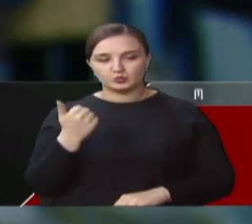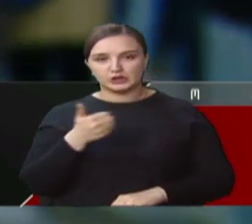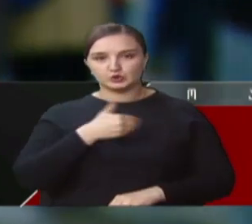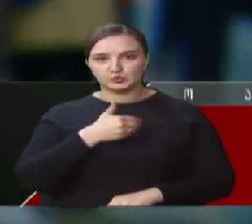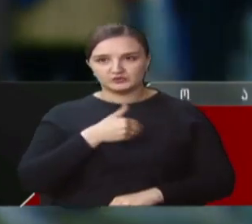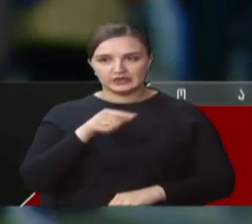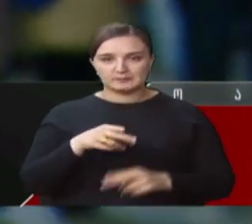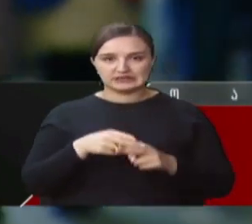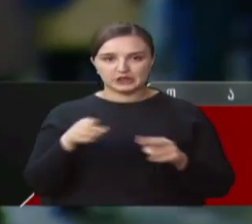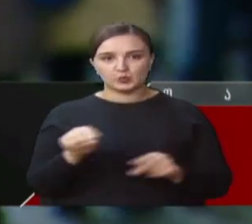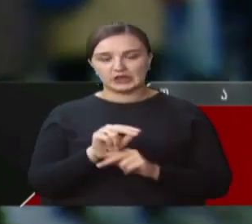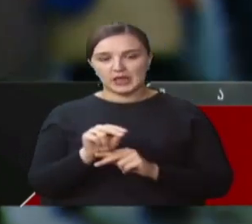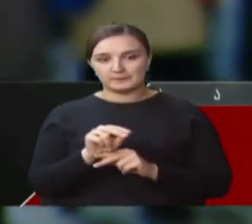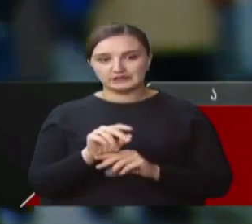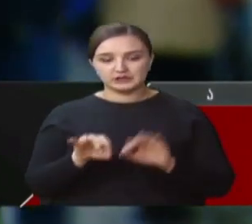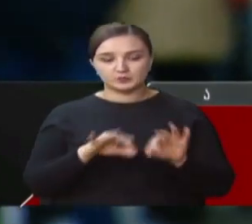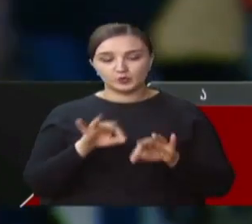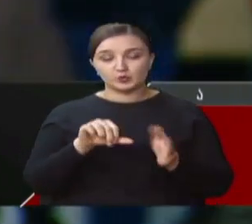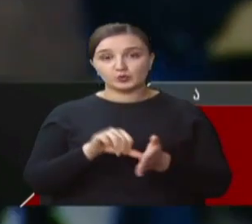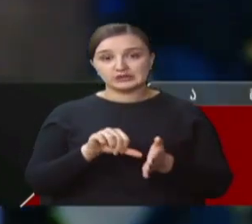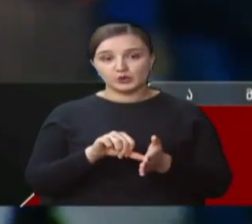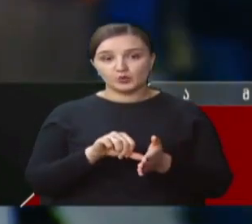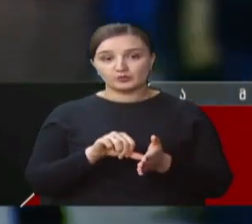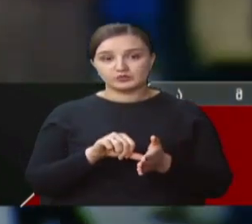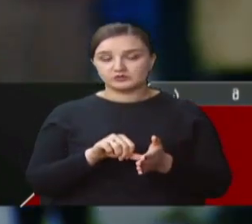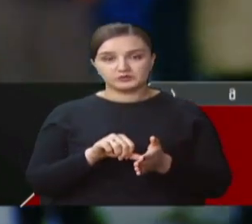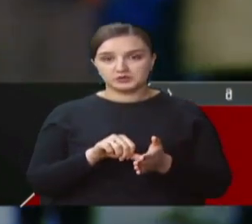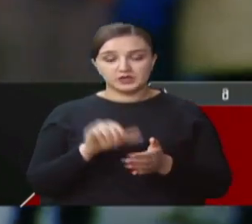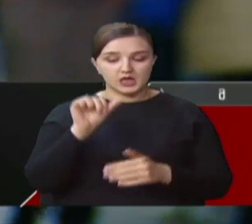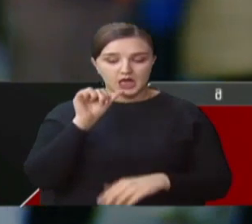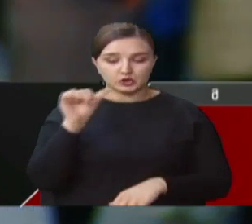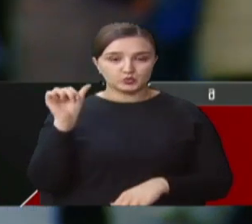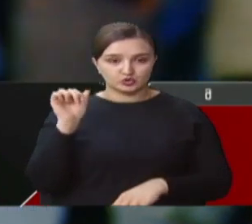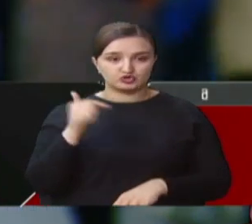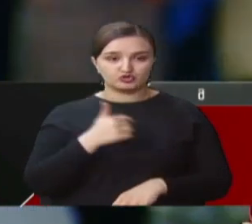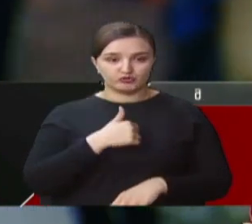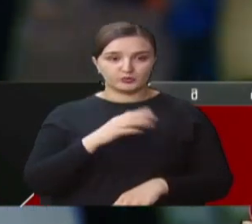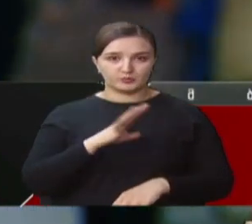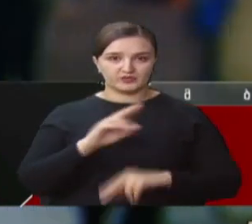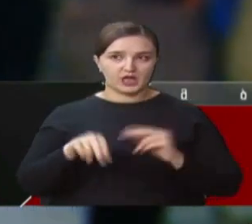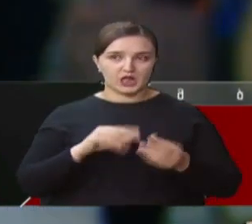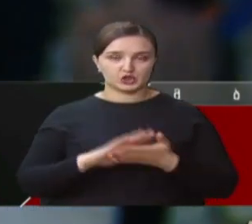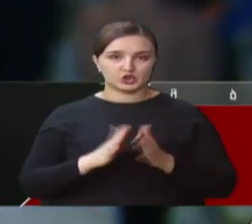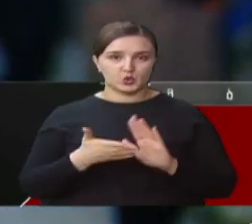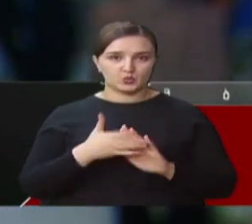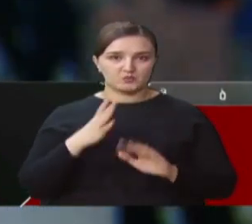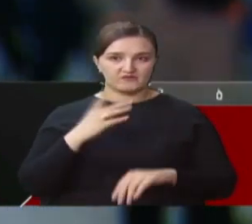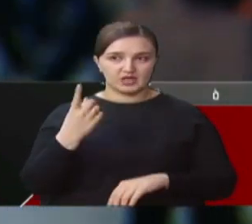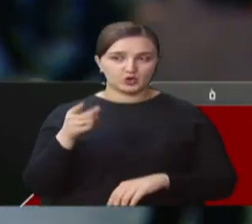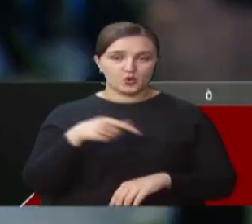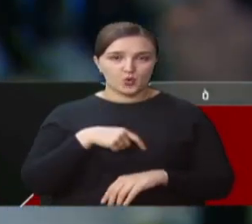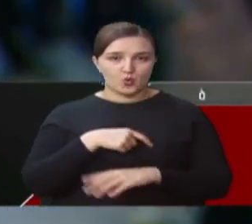survili aiam sadguris reabilitatsiis proektshi monatsileobisatvis gasul tsels chven davdet aseve khelshekuleba ert kompaniasa